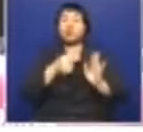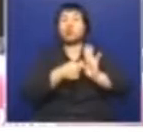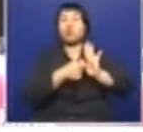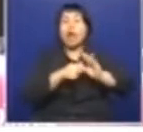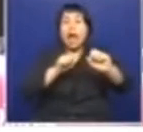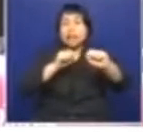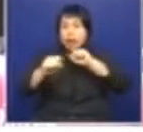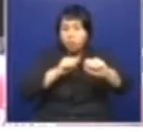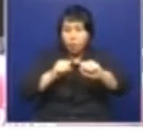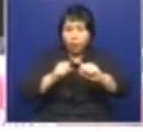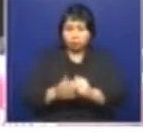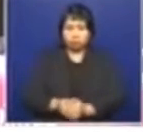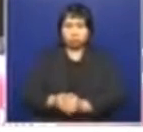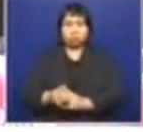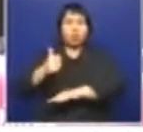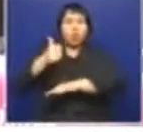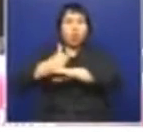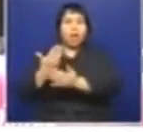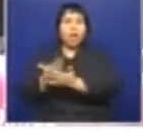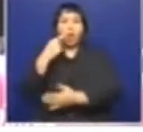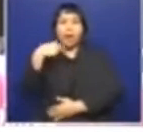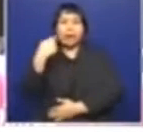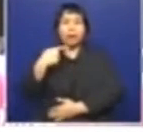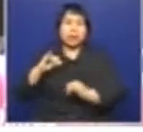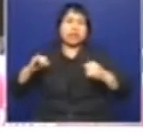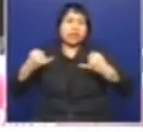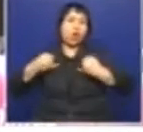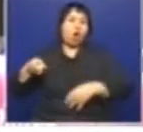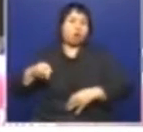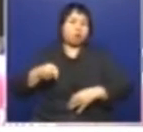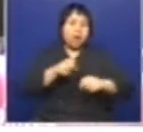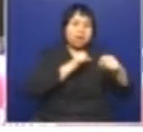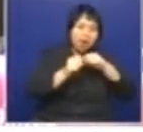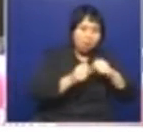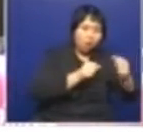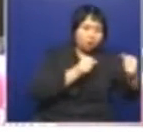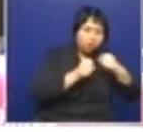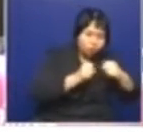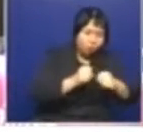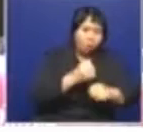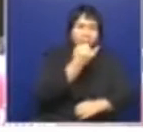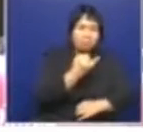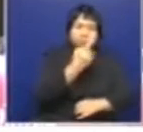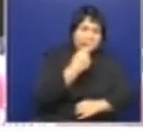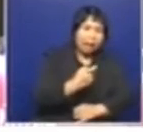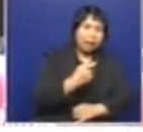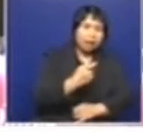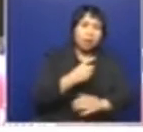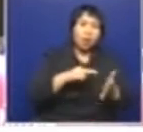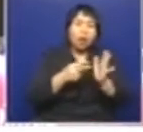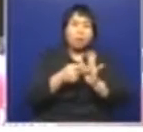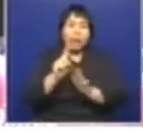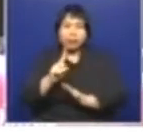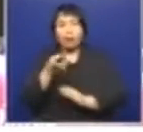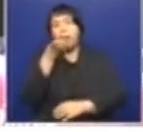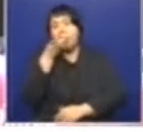ยคือหัวหน้าค่ายแต่นักมวยนี่ตายตลอดไม่เคยได้เงินเปรียบแล้วก็คืออะไรครับข้าวเนี่ยบ